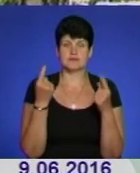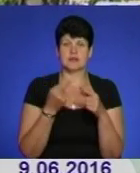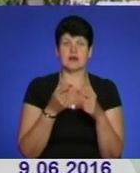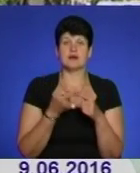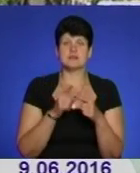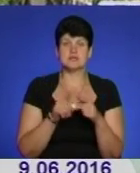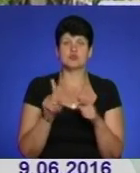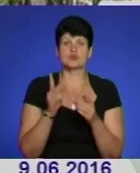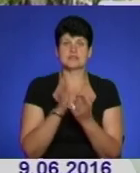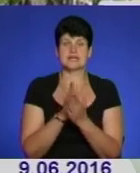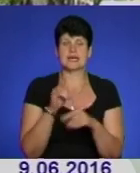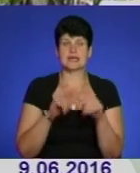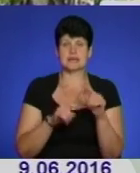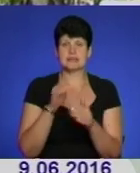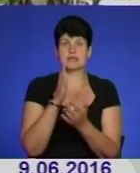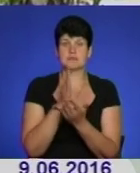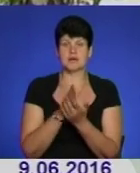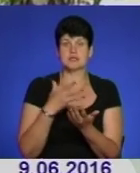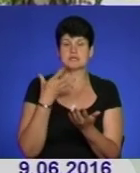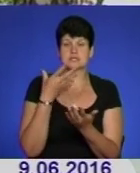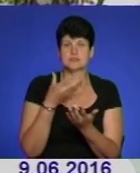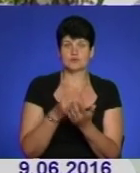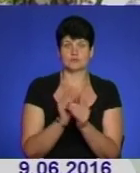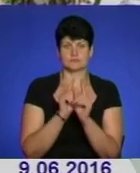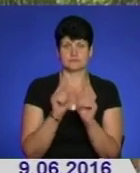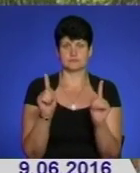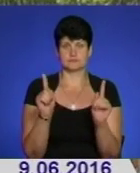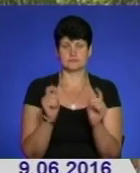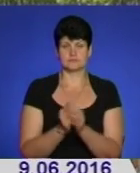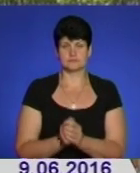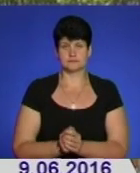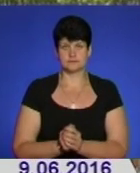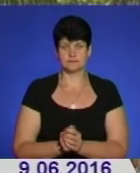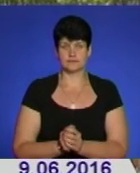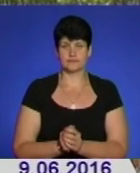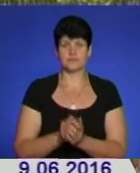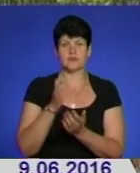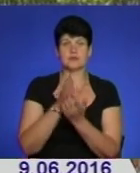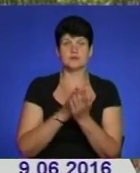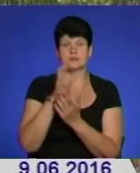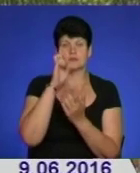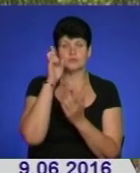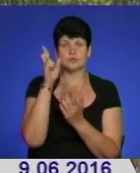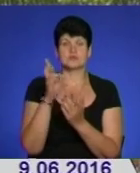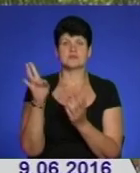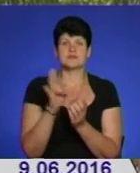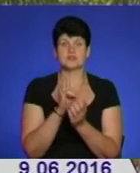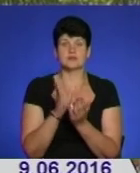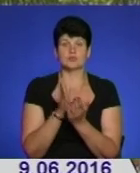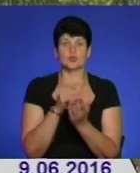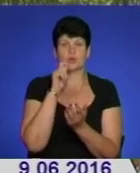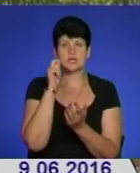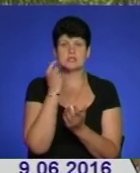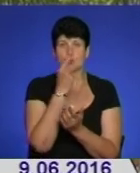рідне і має свою таку ізюминку. Літургію священник правитиме українською мовою,